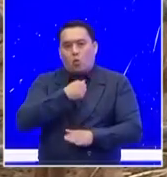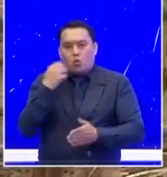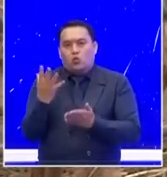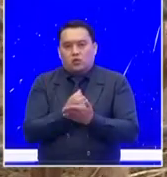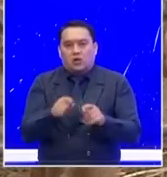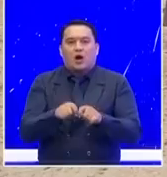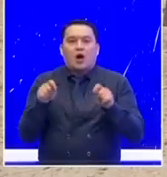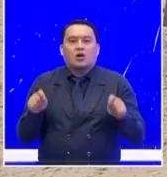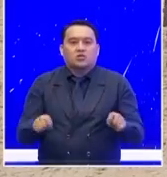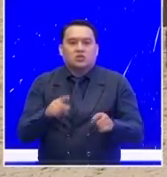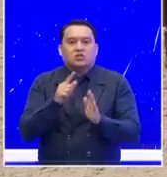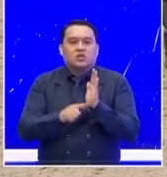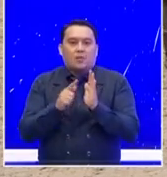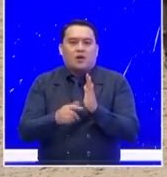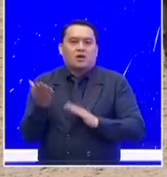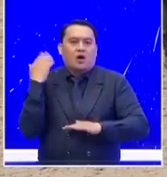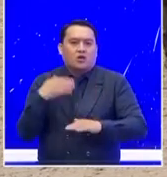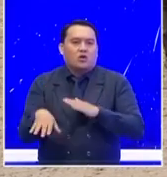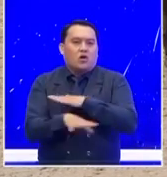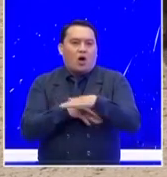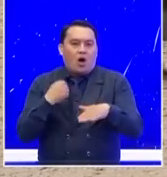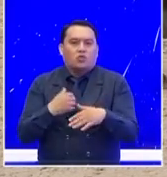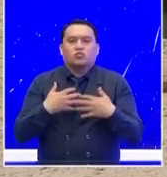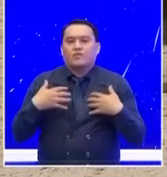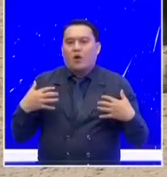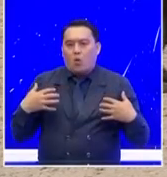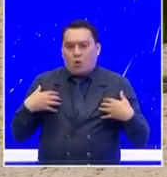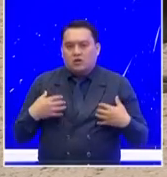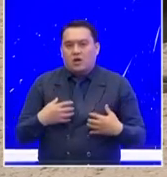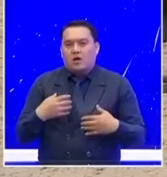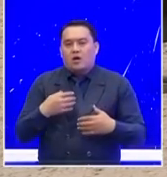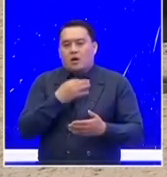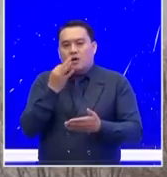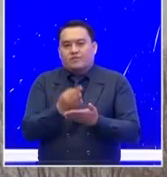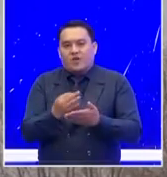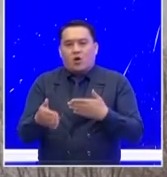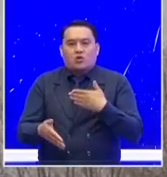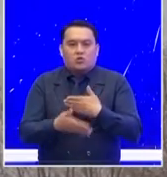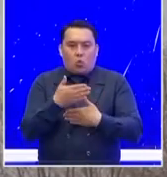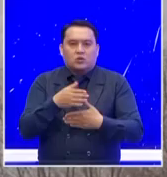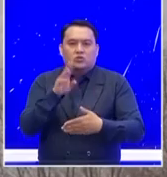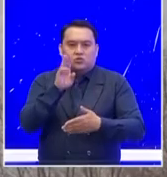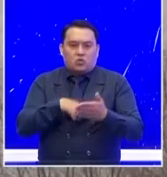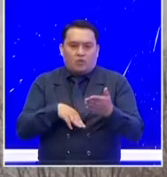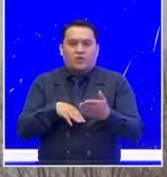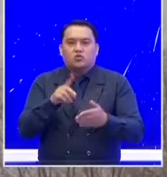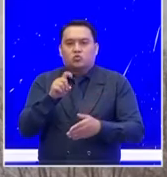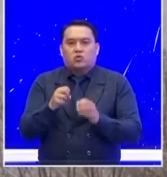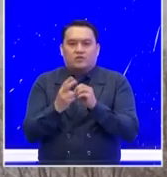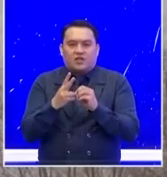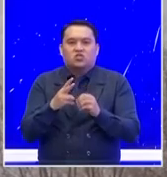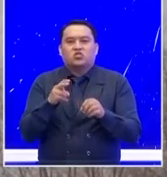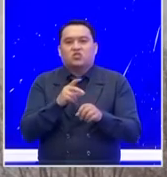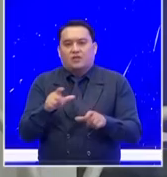удалось раскрыть около 70 ранее совершенных краж скота. К уголовной ответственности привлечено 112 человек,